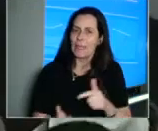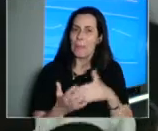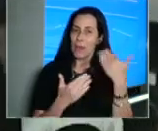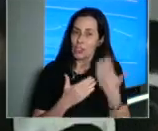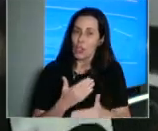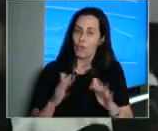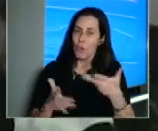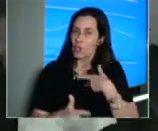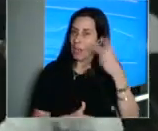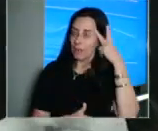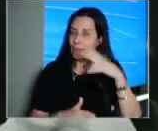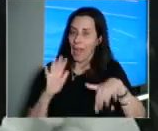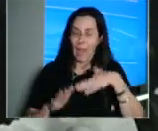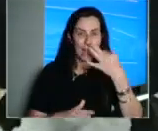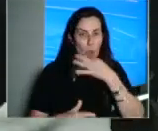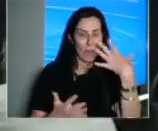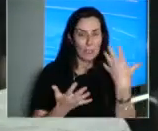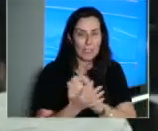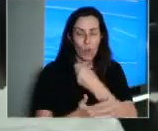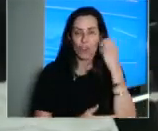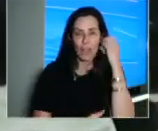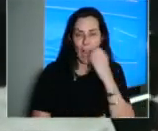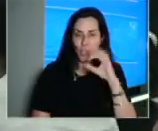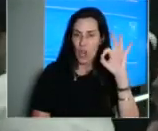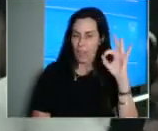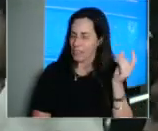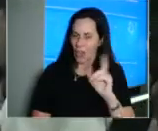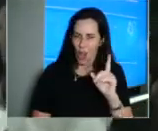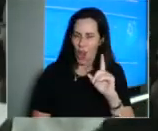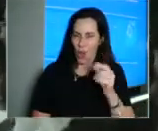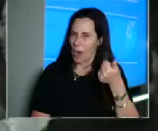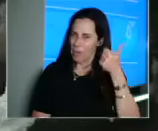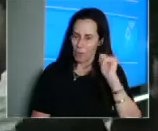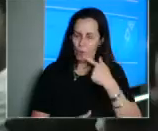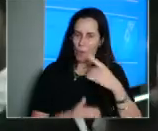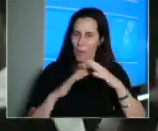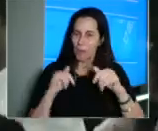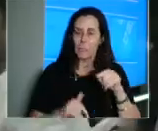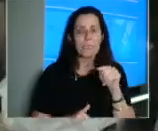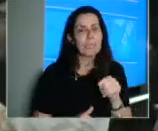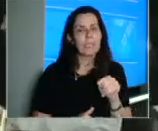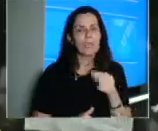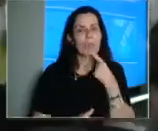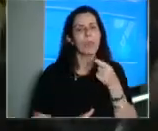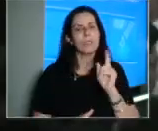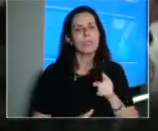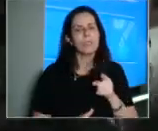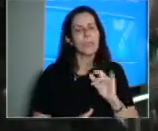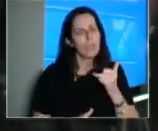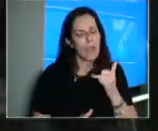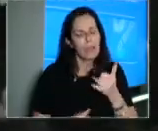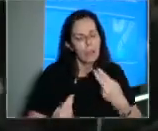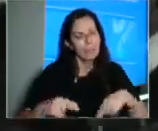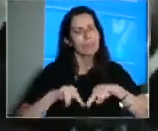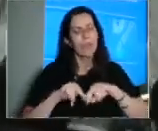בסוף, ממה שאני מבין אחרי נאום הניצחון של אריה דרעי, לא הנאום הדברים אתמול במימונה, זה שצריך לקרב לבבות,